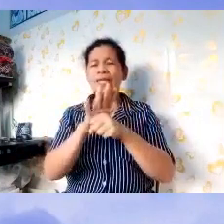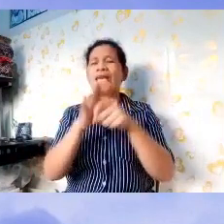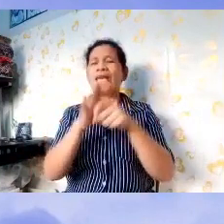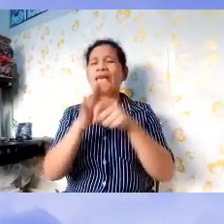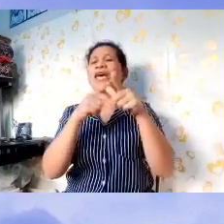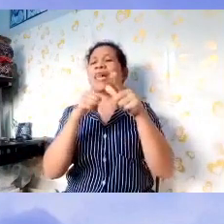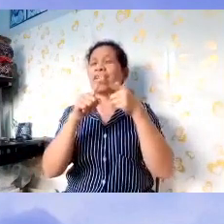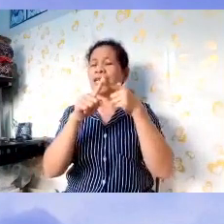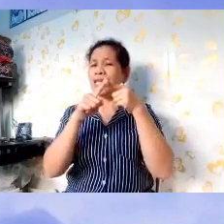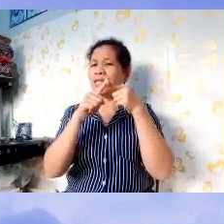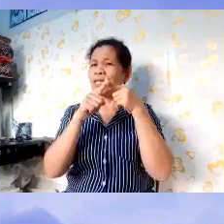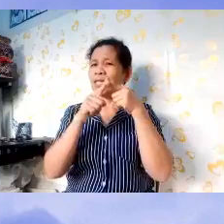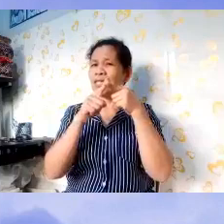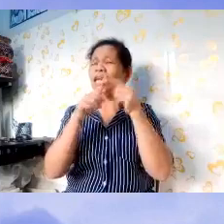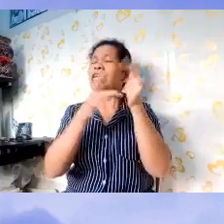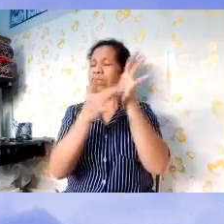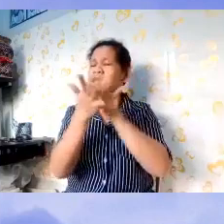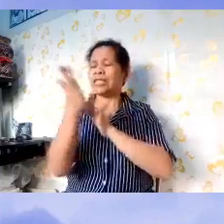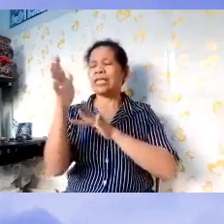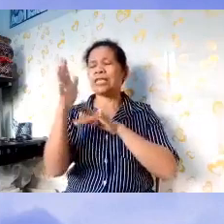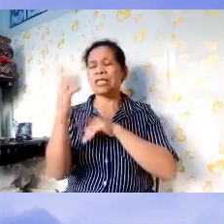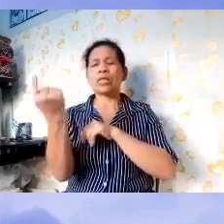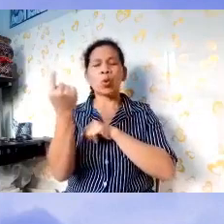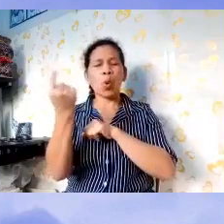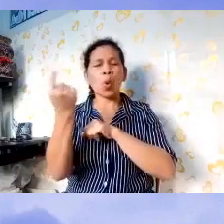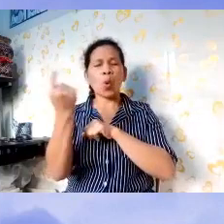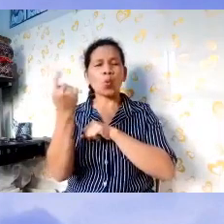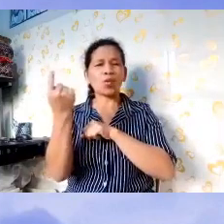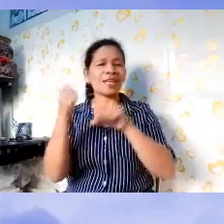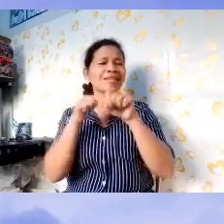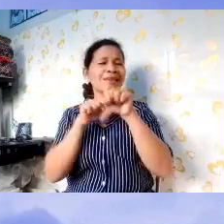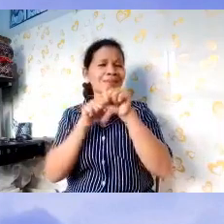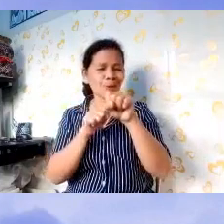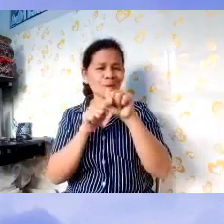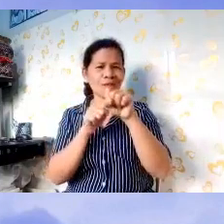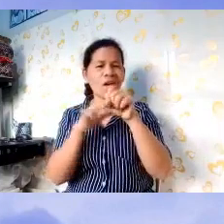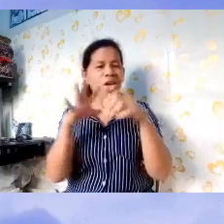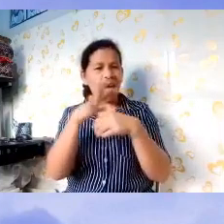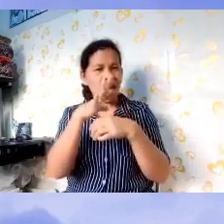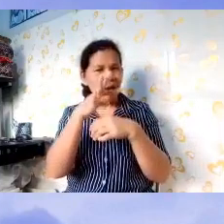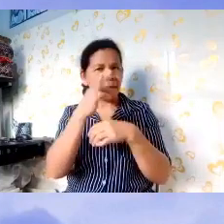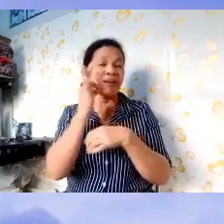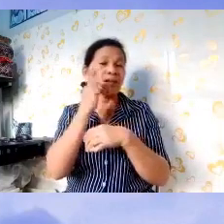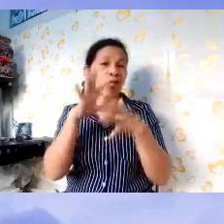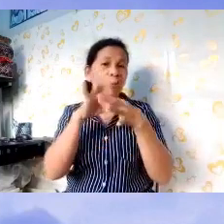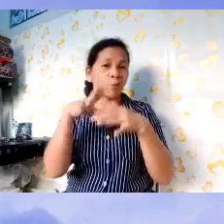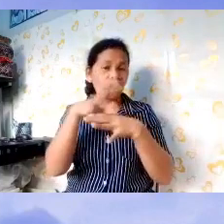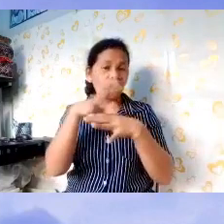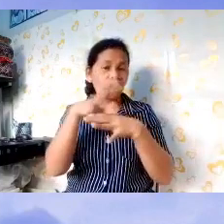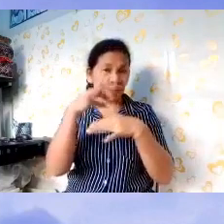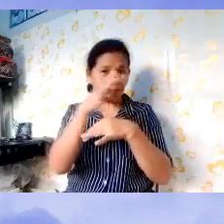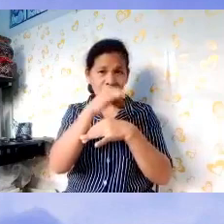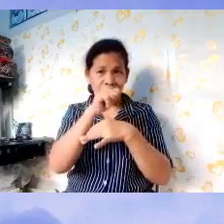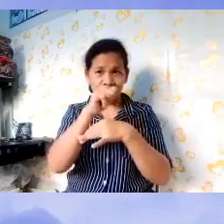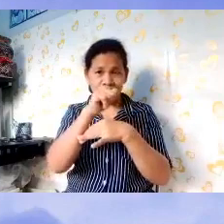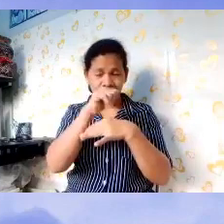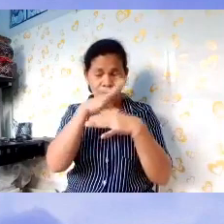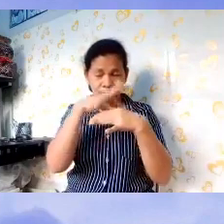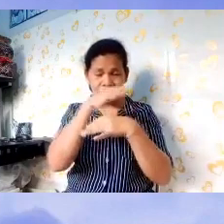ating kapangyarihan. No? Yung fruit of the Spirit, yung mga sinabi ko kanina, mga